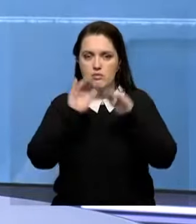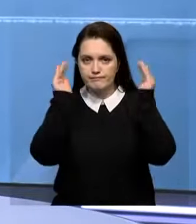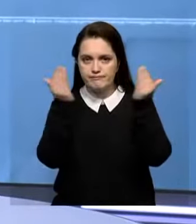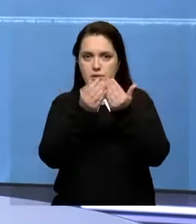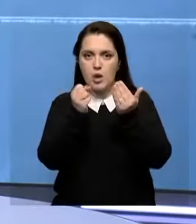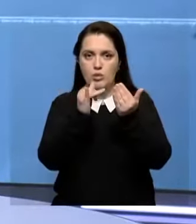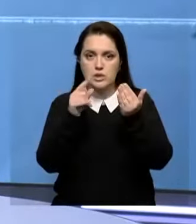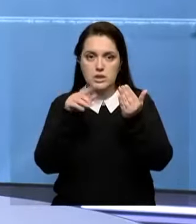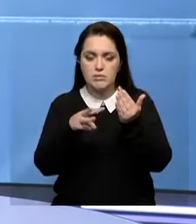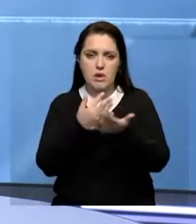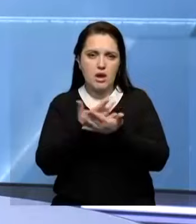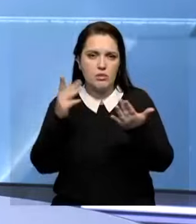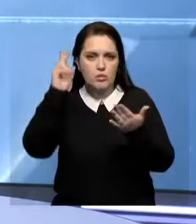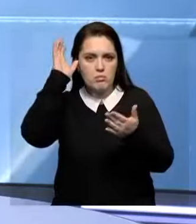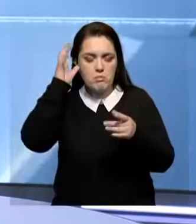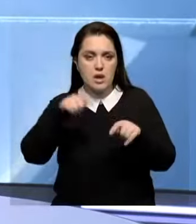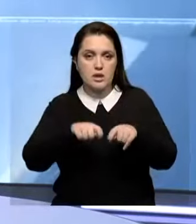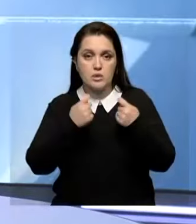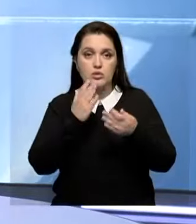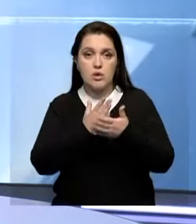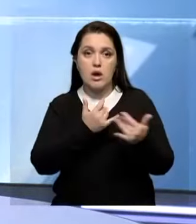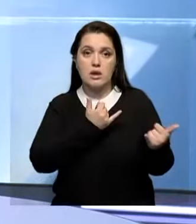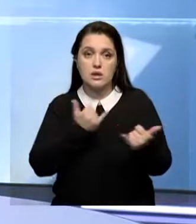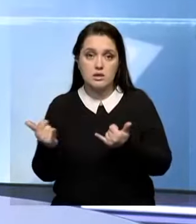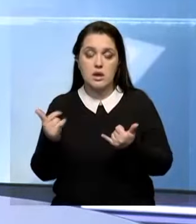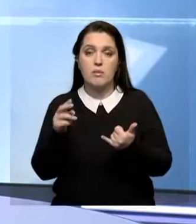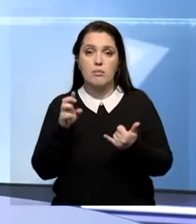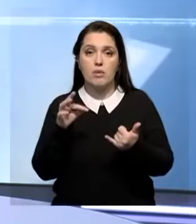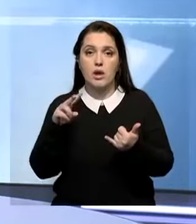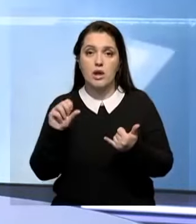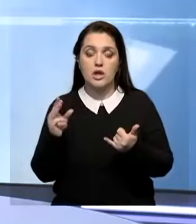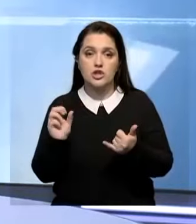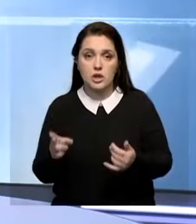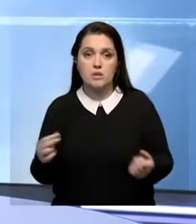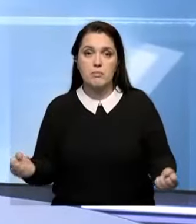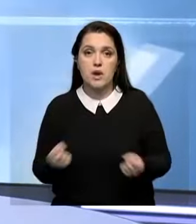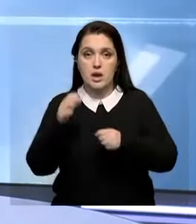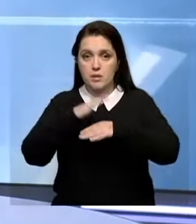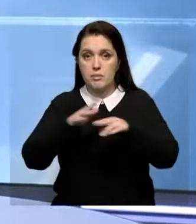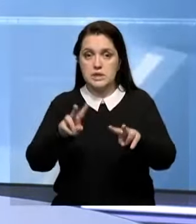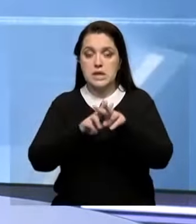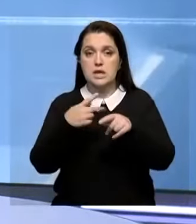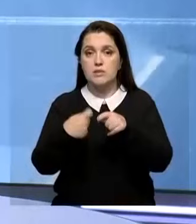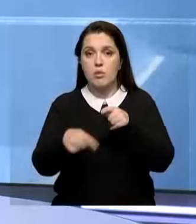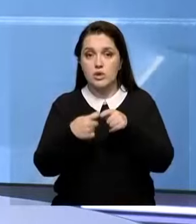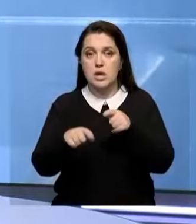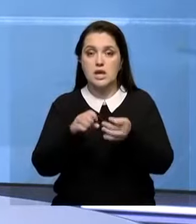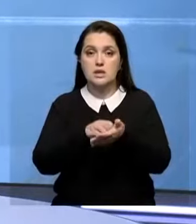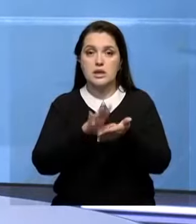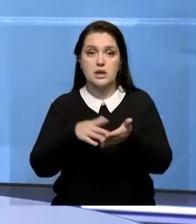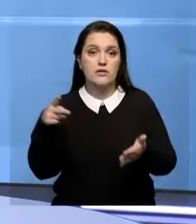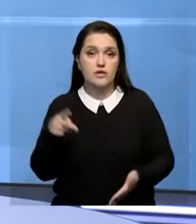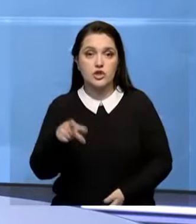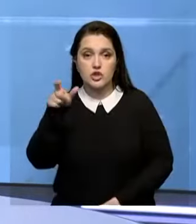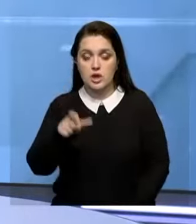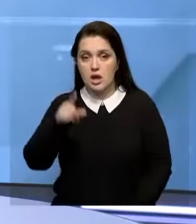и другими ментальными нарушениями марафон организует корпоративный фонд болашак при поддержке акимата Столицы и спонсоров зарегистрировано